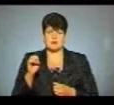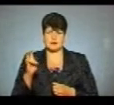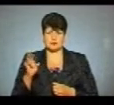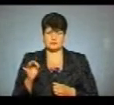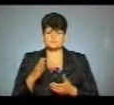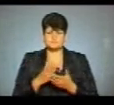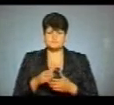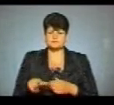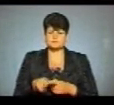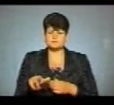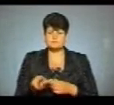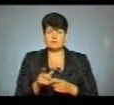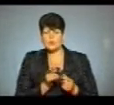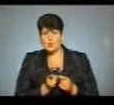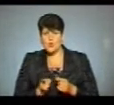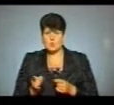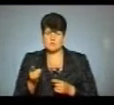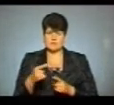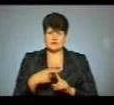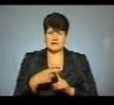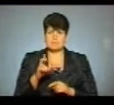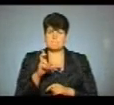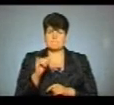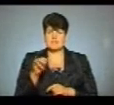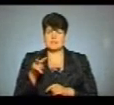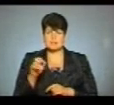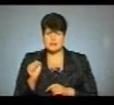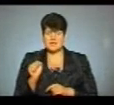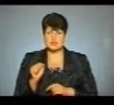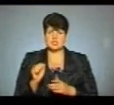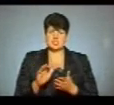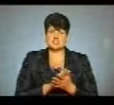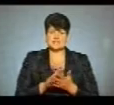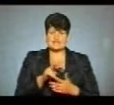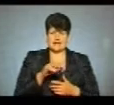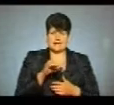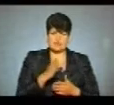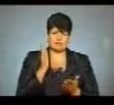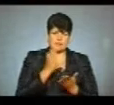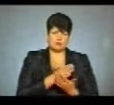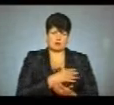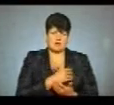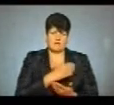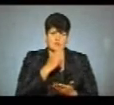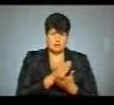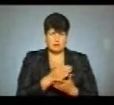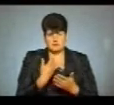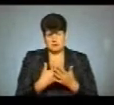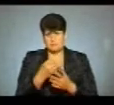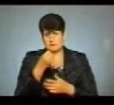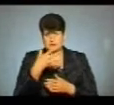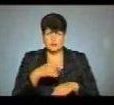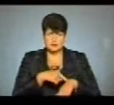на ділянці об'їзної від перехрестя Біла – Чистилів в напрямку Львівської траси. Тут біля 15-ї